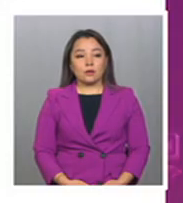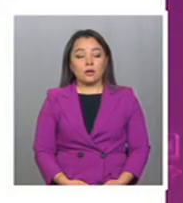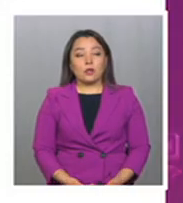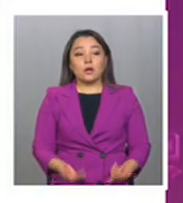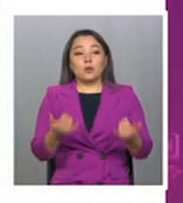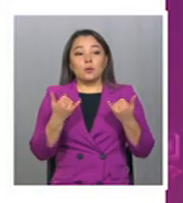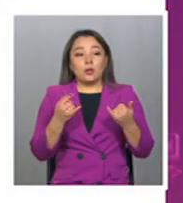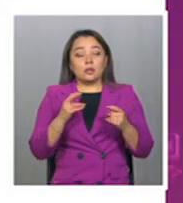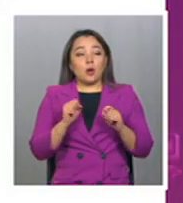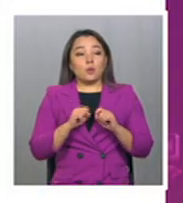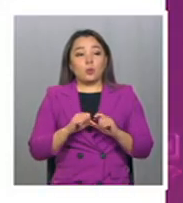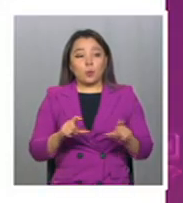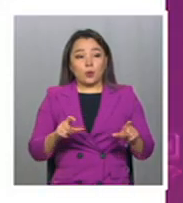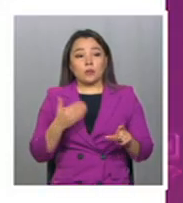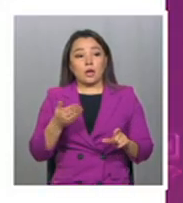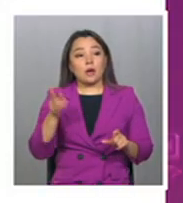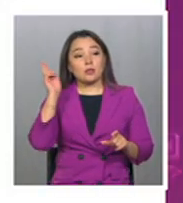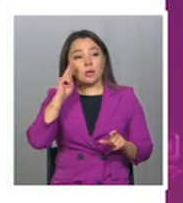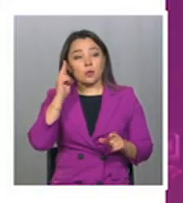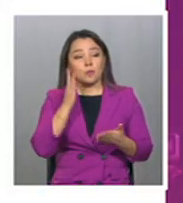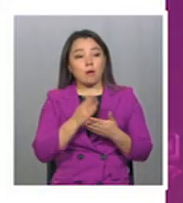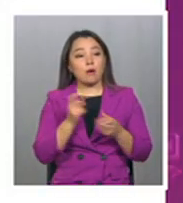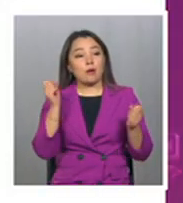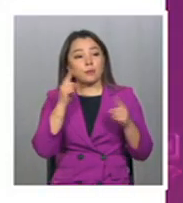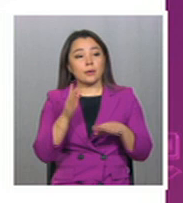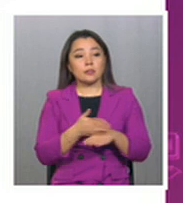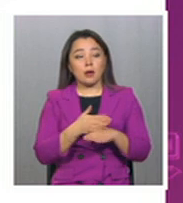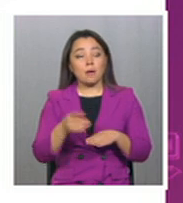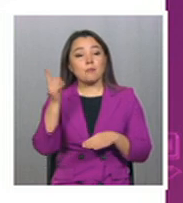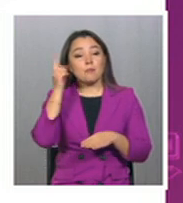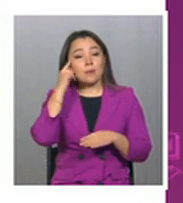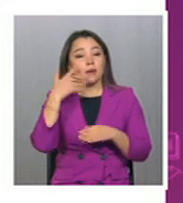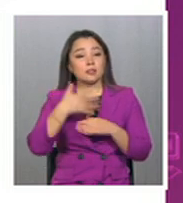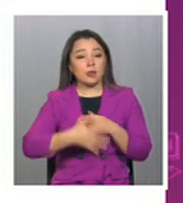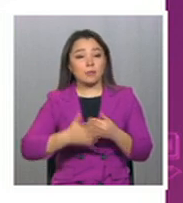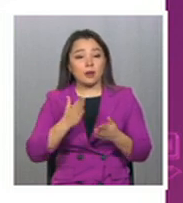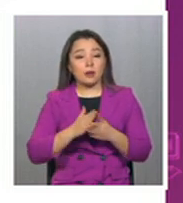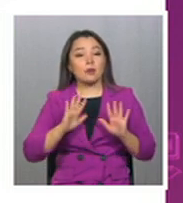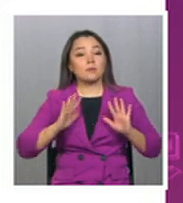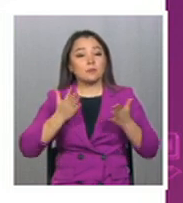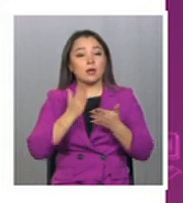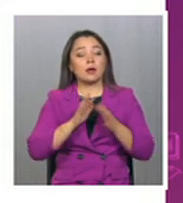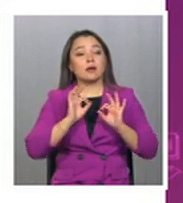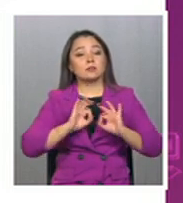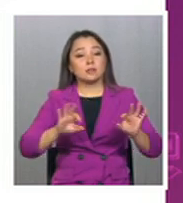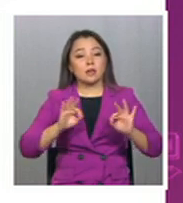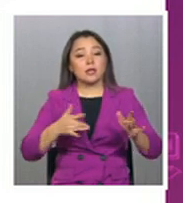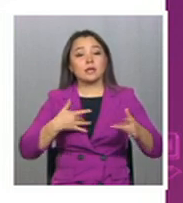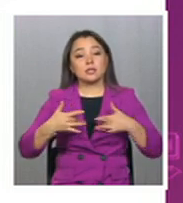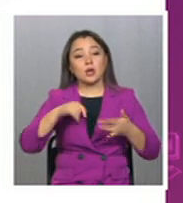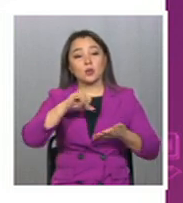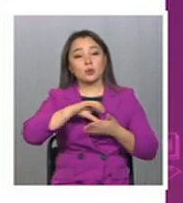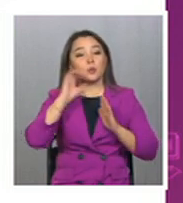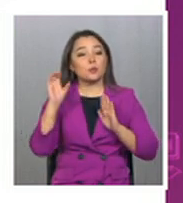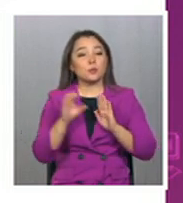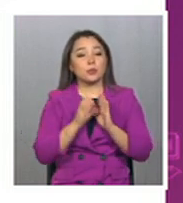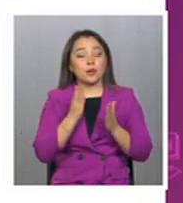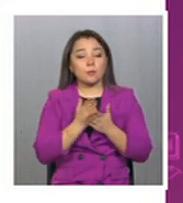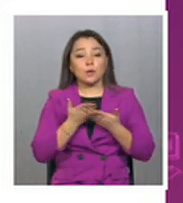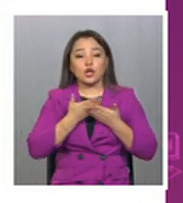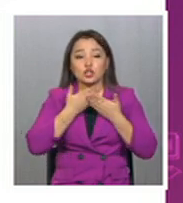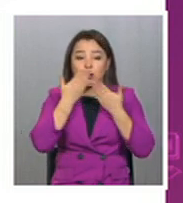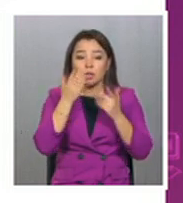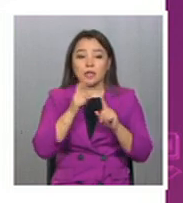Сегодня на уроке вы научитесь определять, понимать и описывать события, героев из прослушанного или